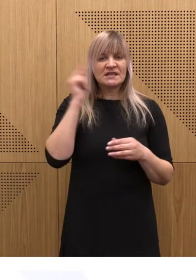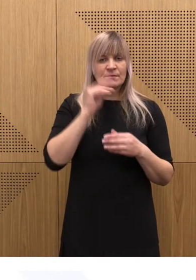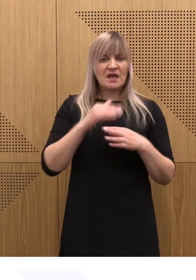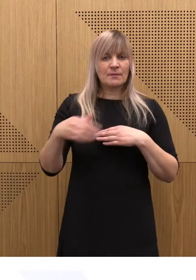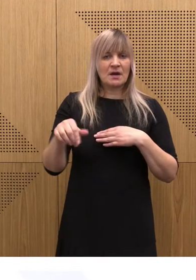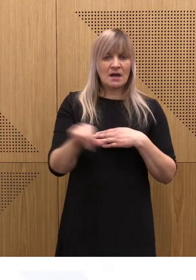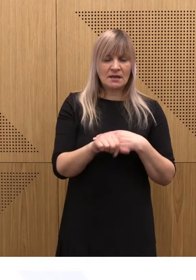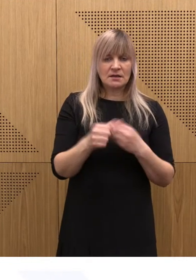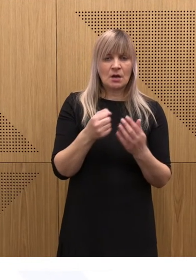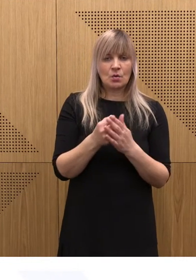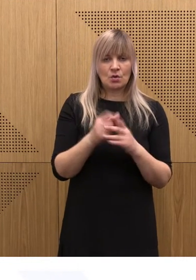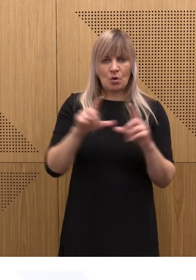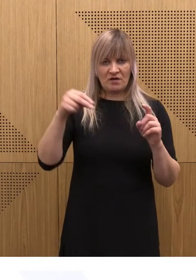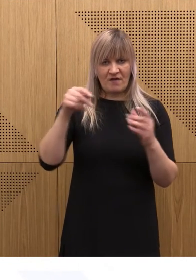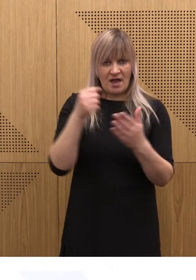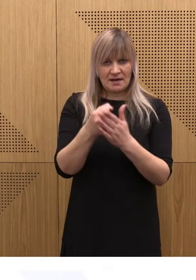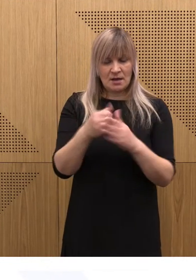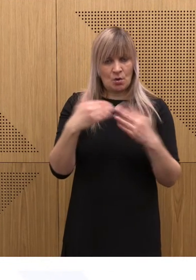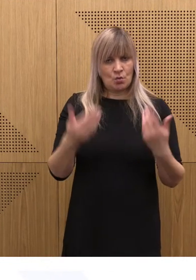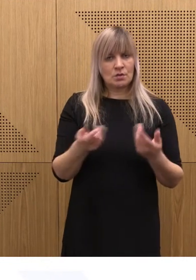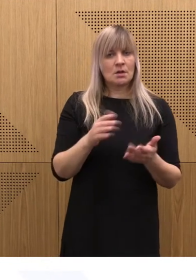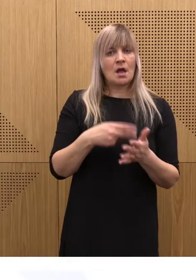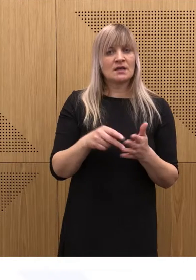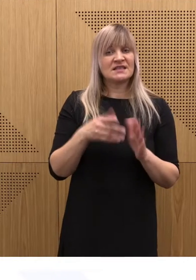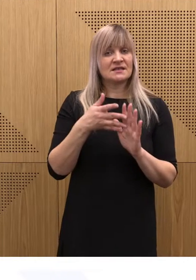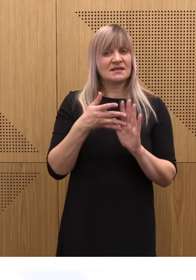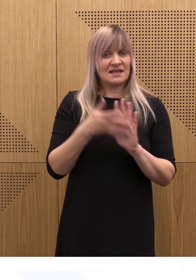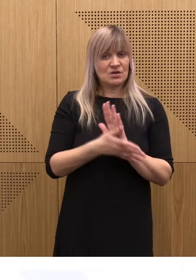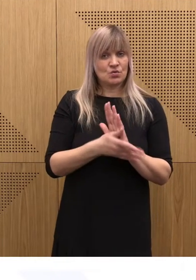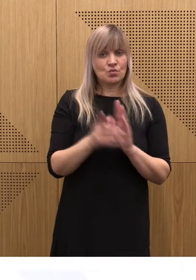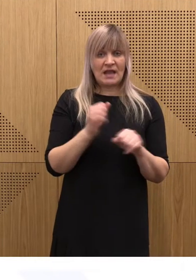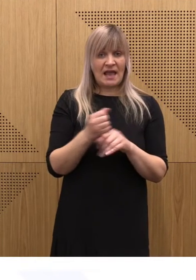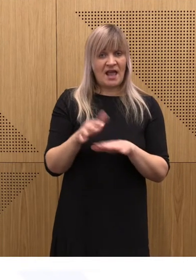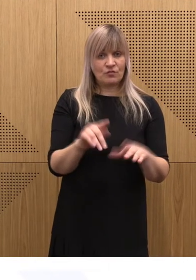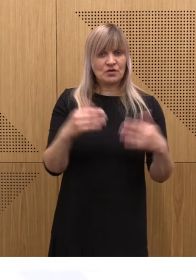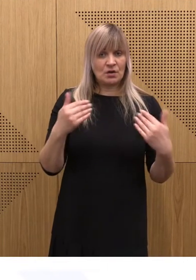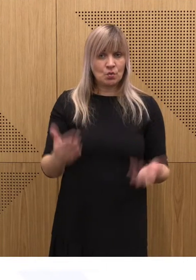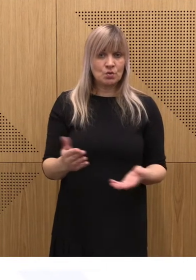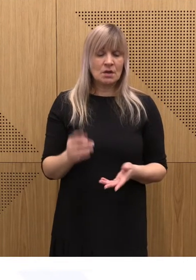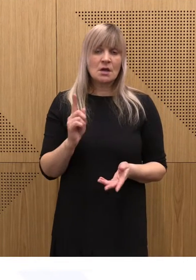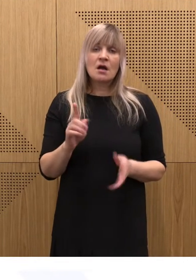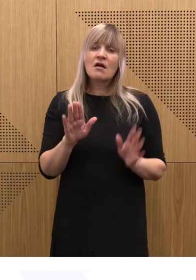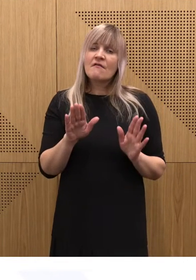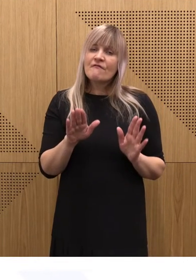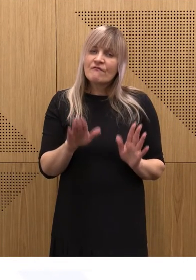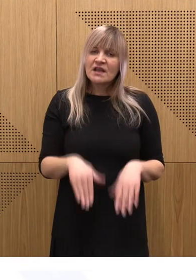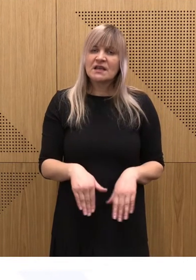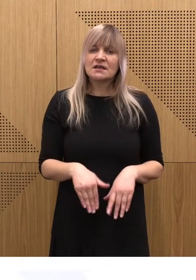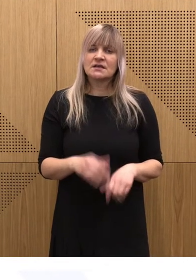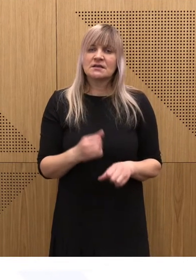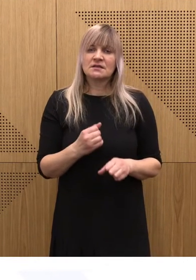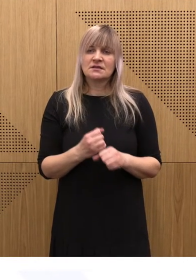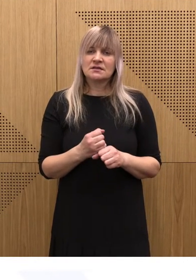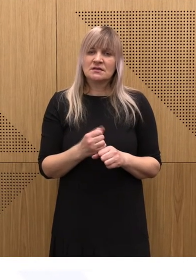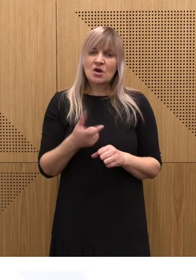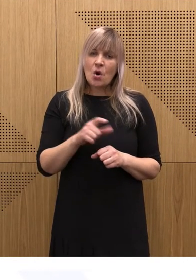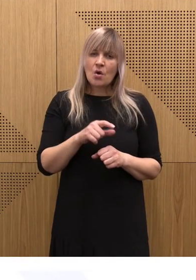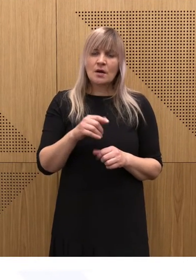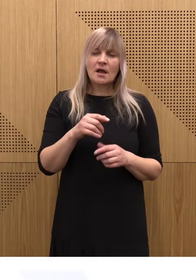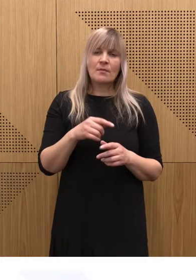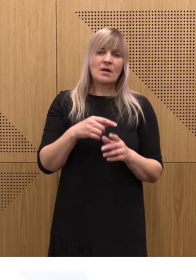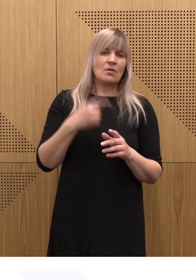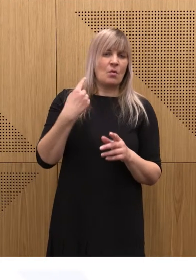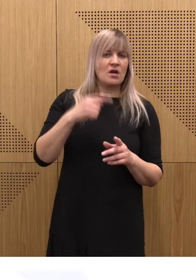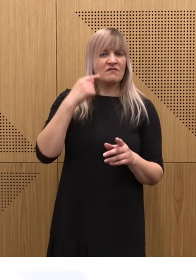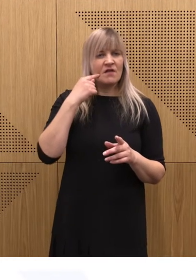nädal kuni vaheajani sisustab, aga võiks võtta niimoodi pigem jah lünkade